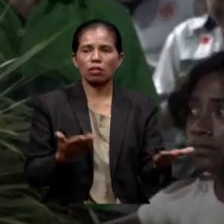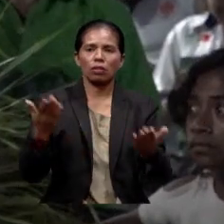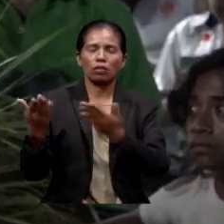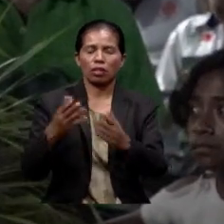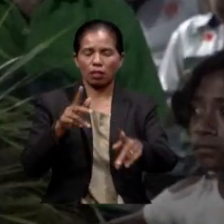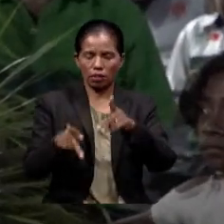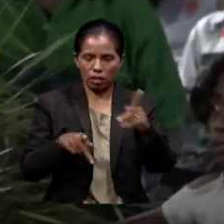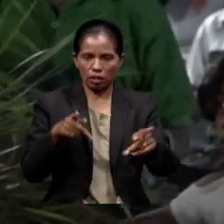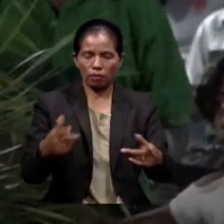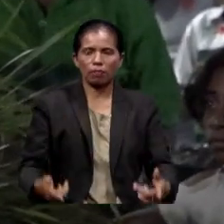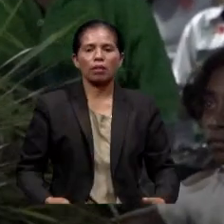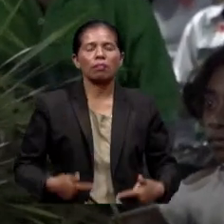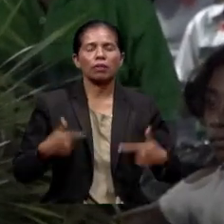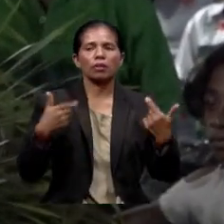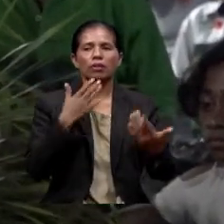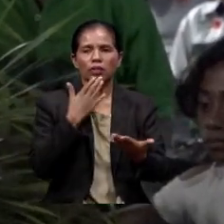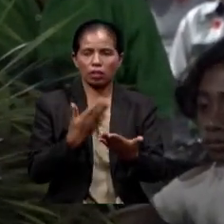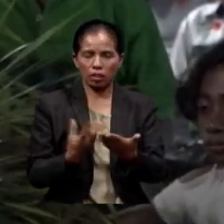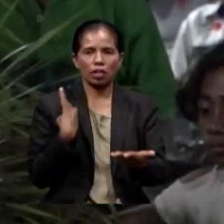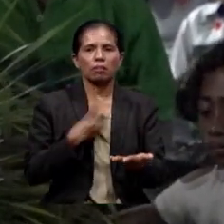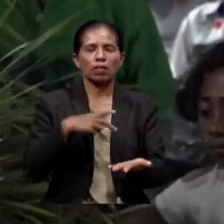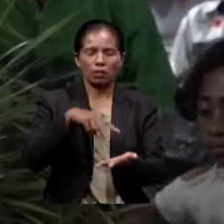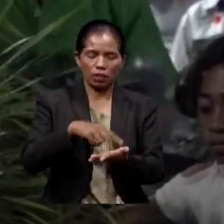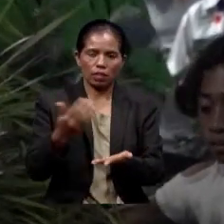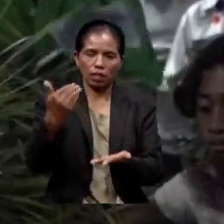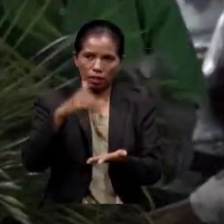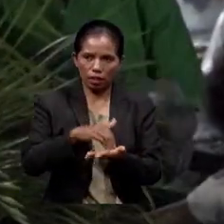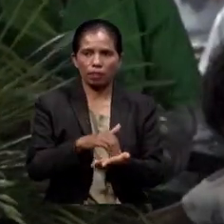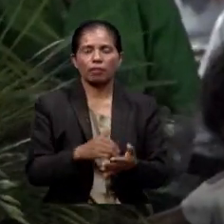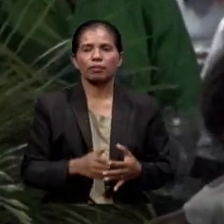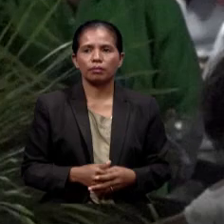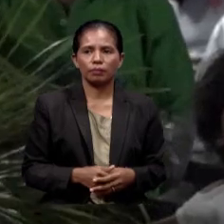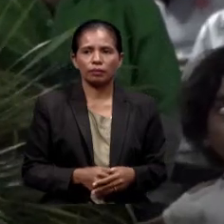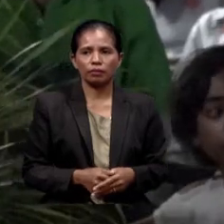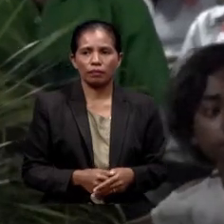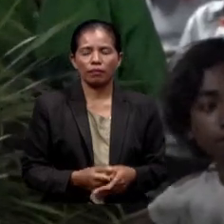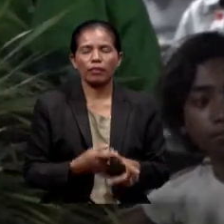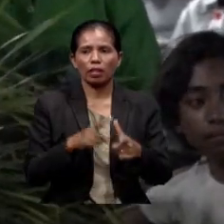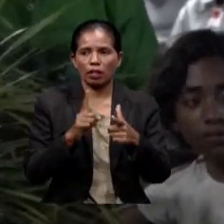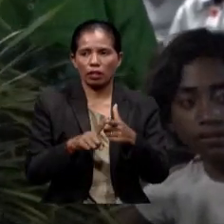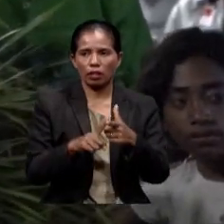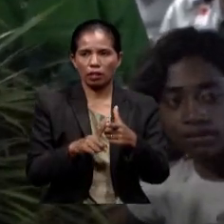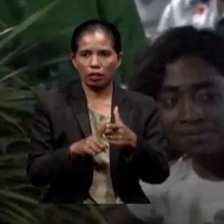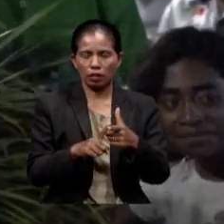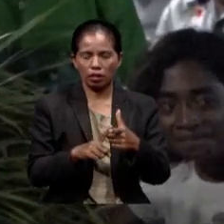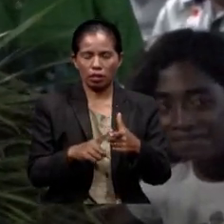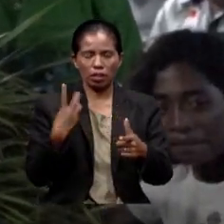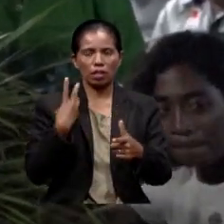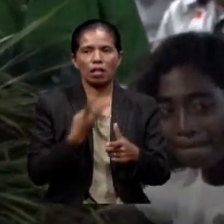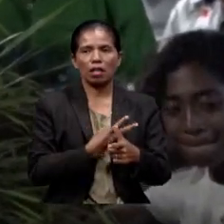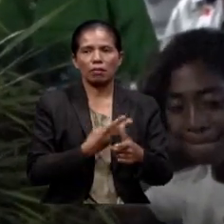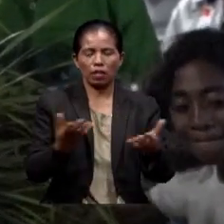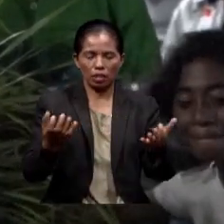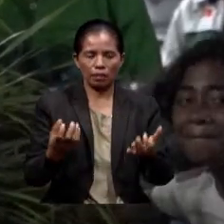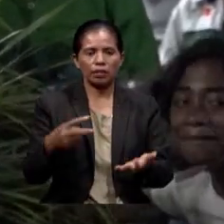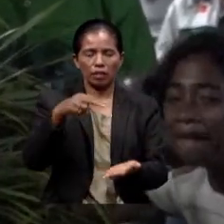dia memang kakor kami hambri kilapan dan kami main lori yang dikasuh mente atau tetap yang namanya kami